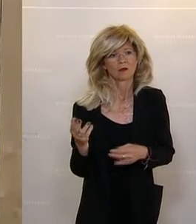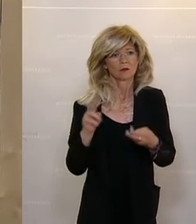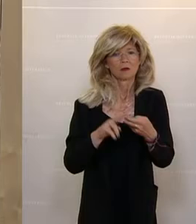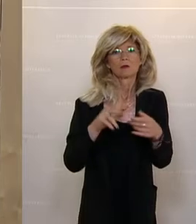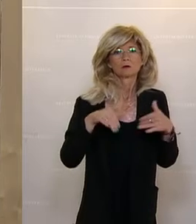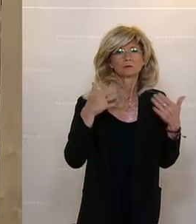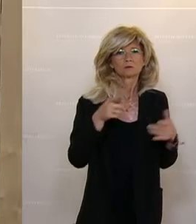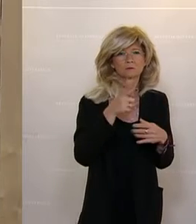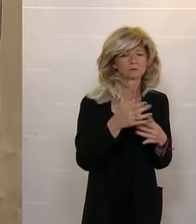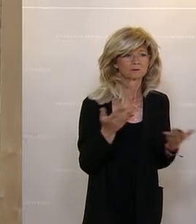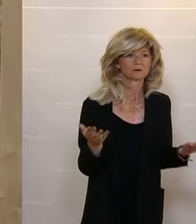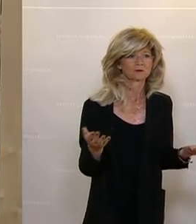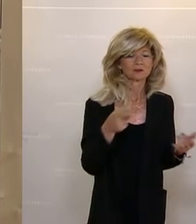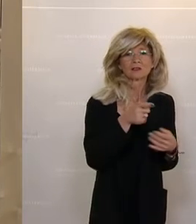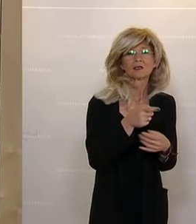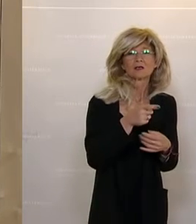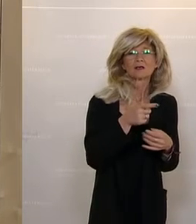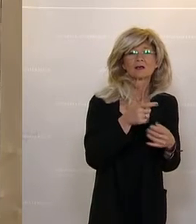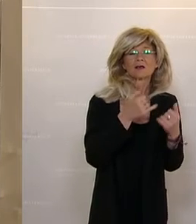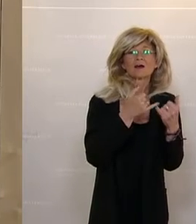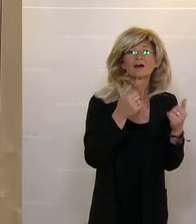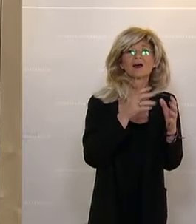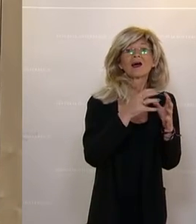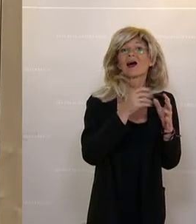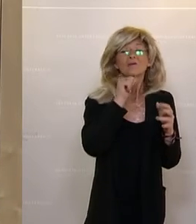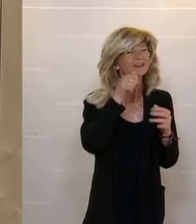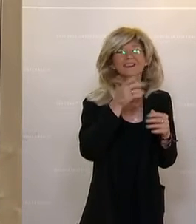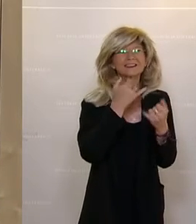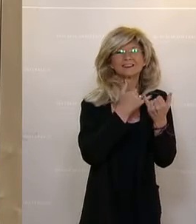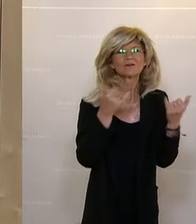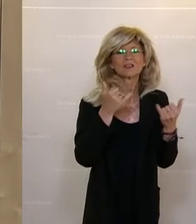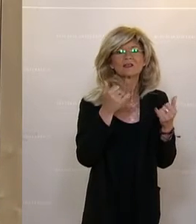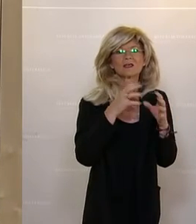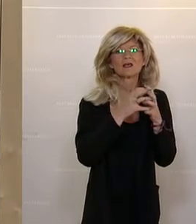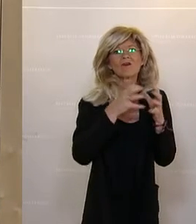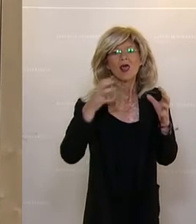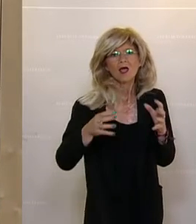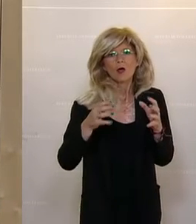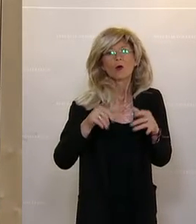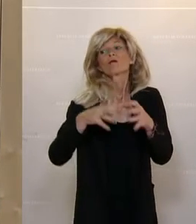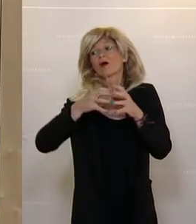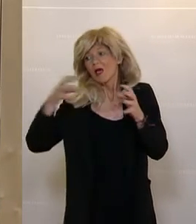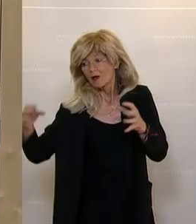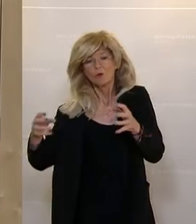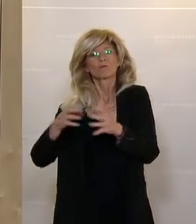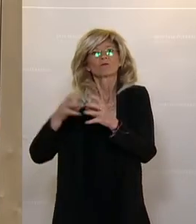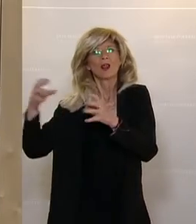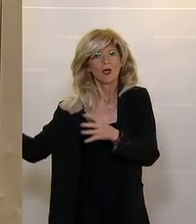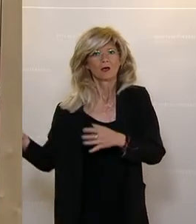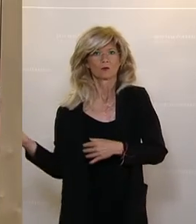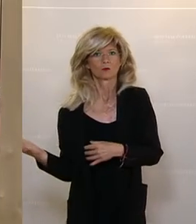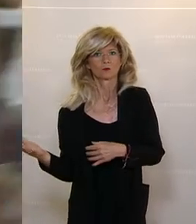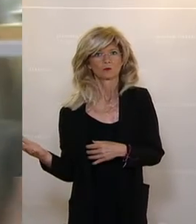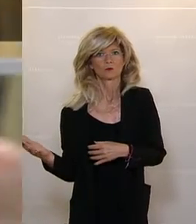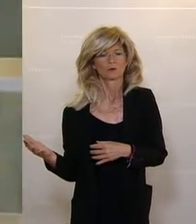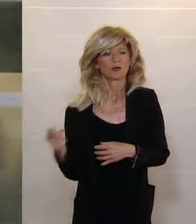bestmögliche Bildung und nicht auf eine Verlängerung der Verlängerung und der Verlängerung. Wir wissen, das hat sich ja auch gezeigt, dass